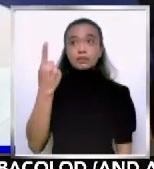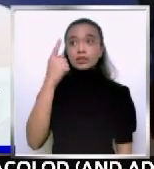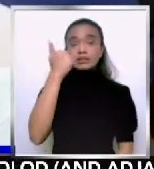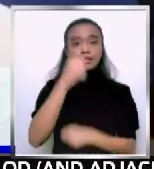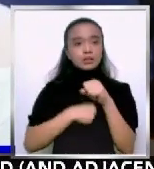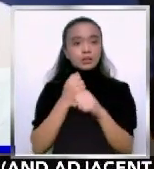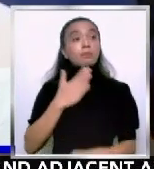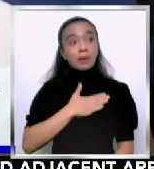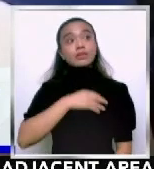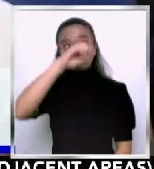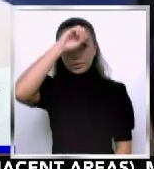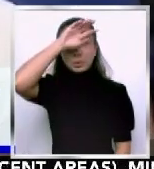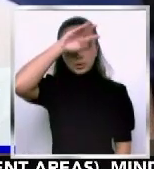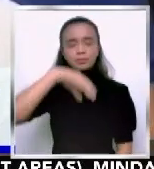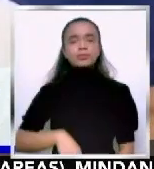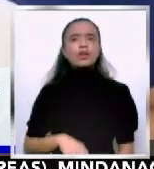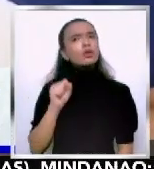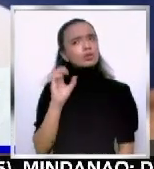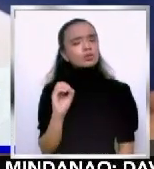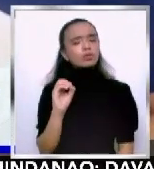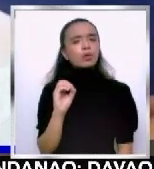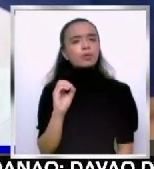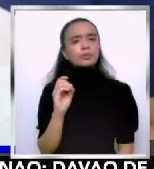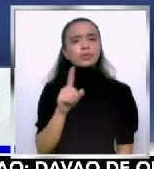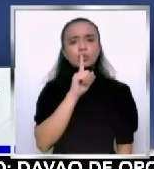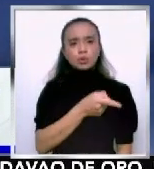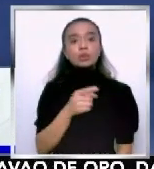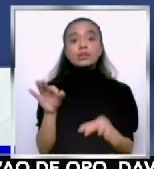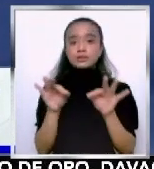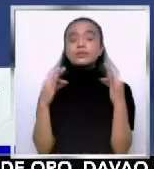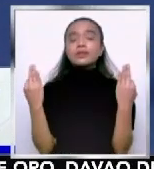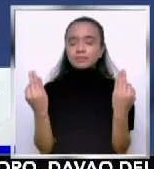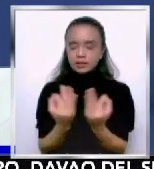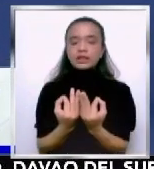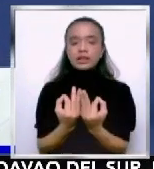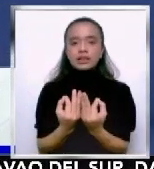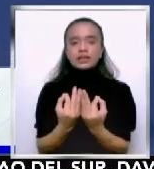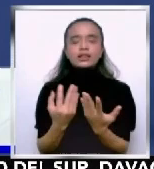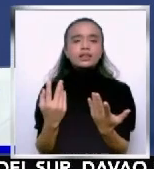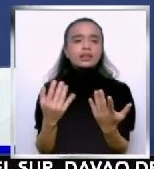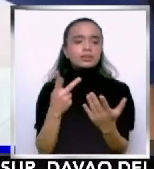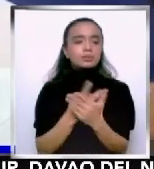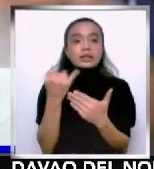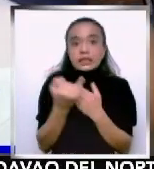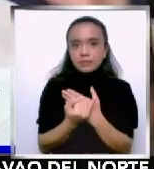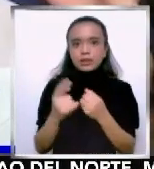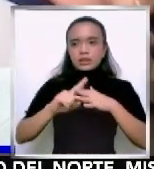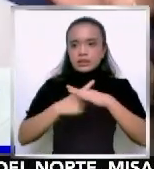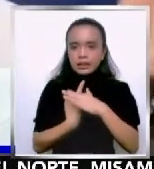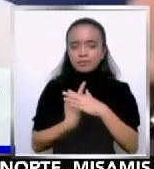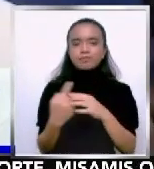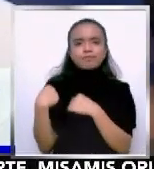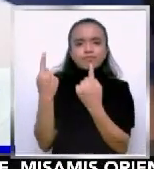lolo. So it's talagang family project from the beginning. Bakit